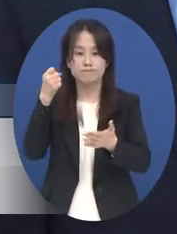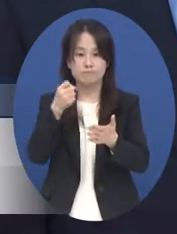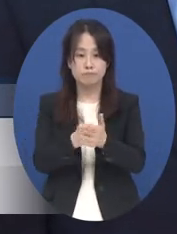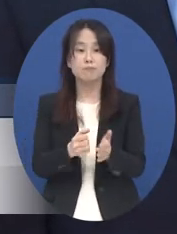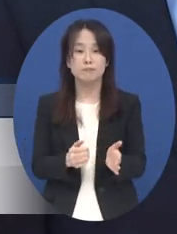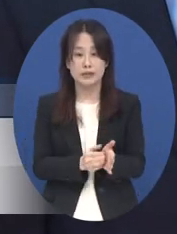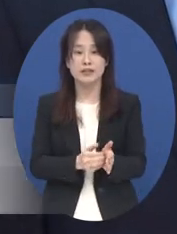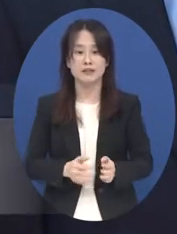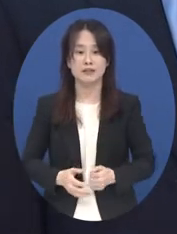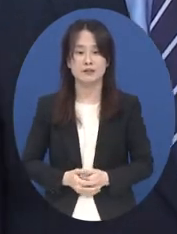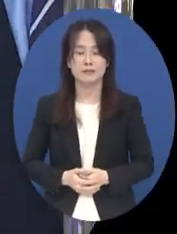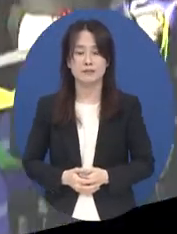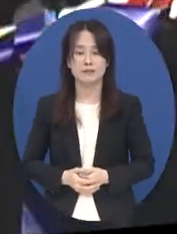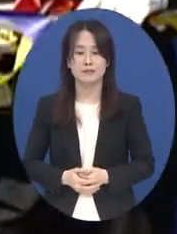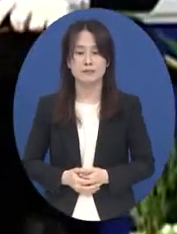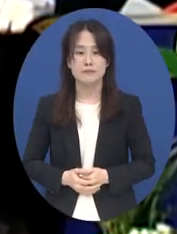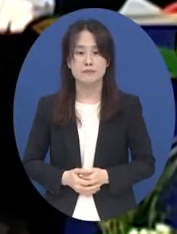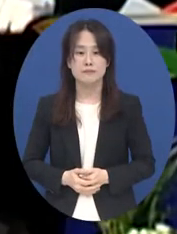추진하기로 결정했습니다.